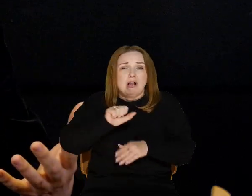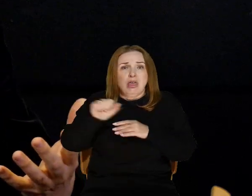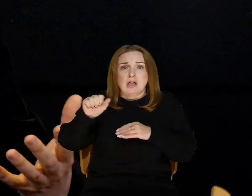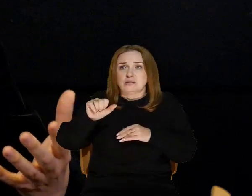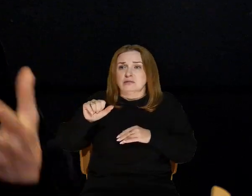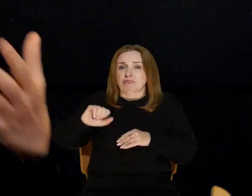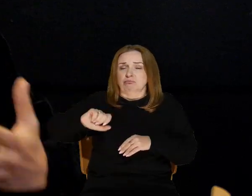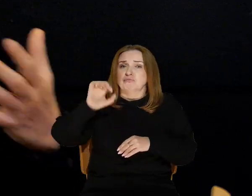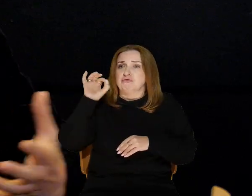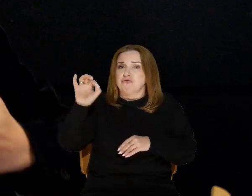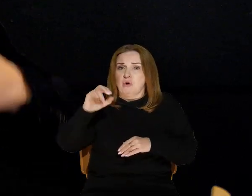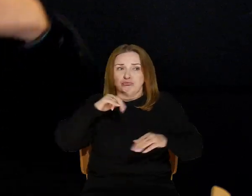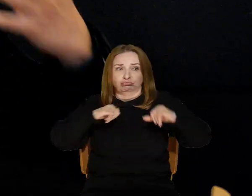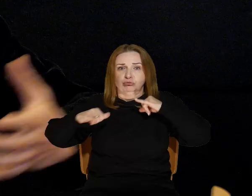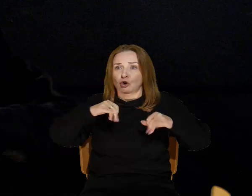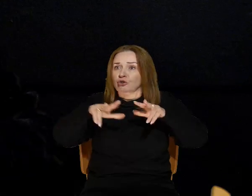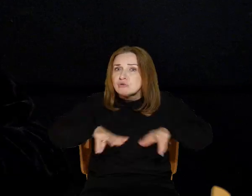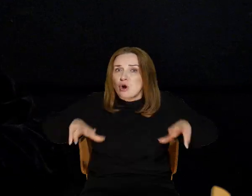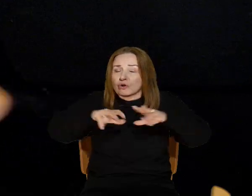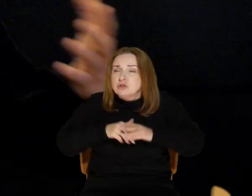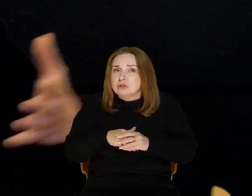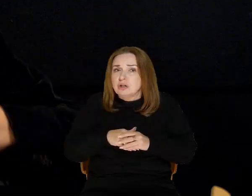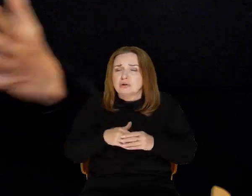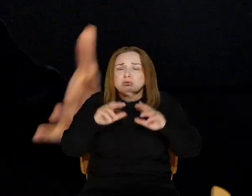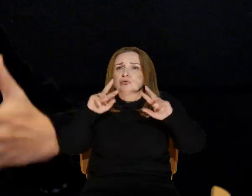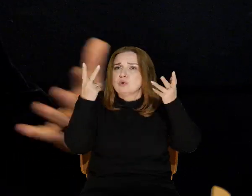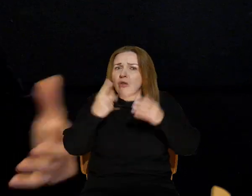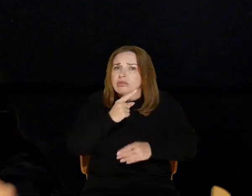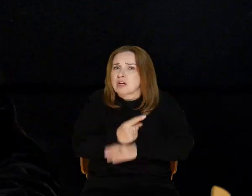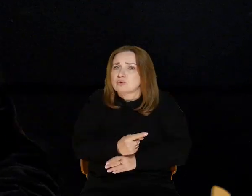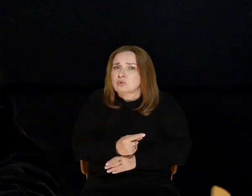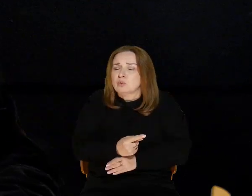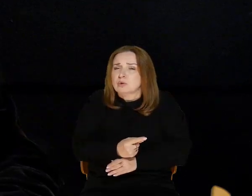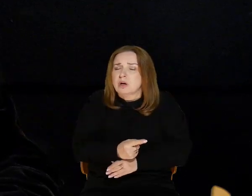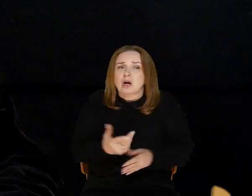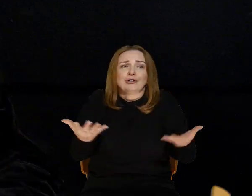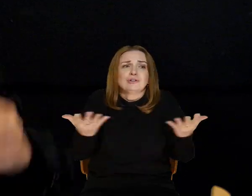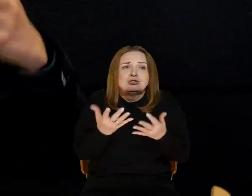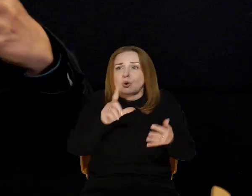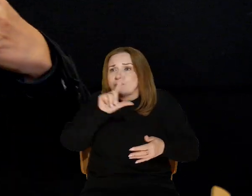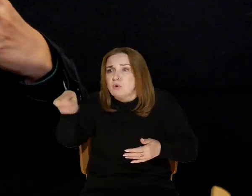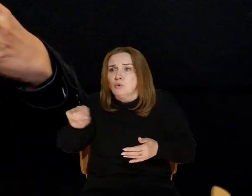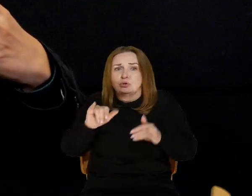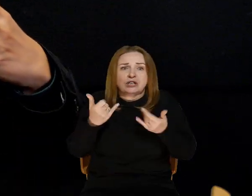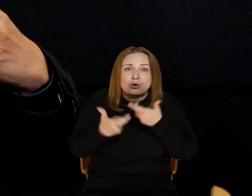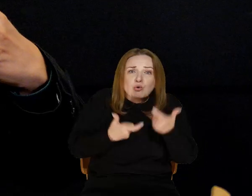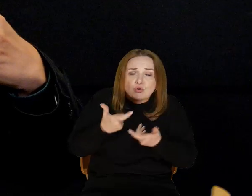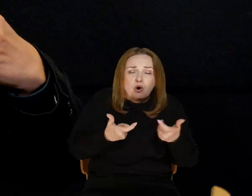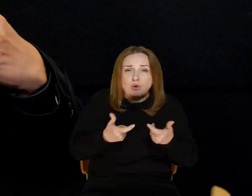de facto, tak? To znaczy tym, który decyduje o tym, gdzie mają iść. Ta